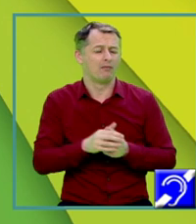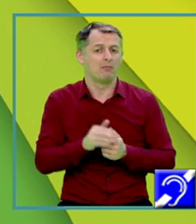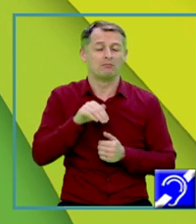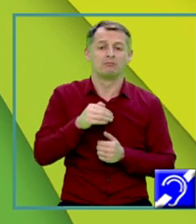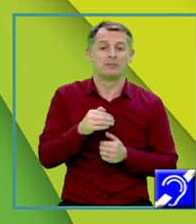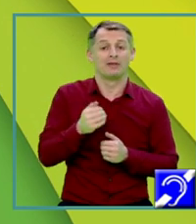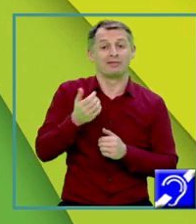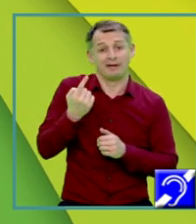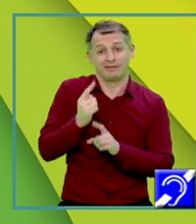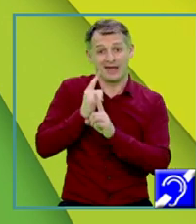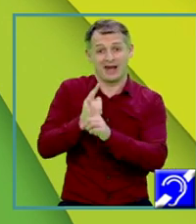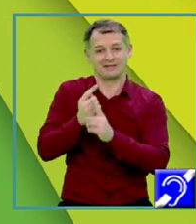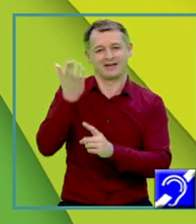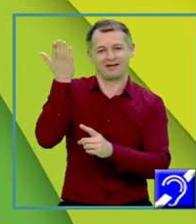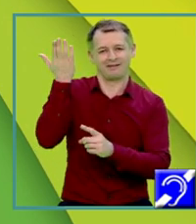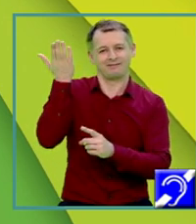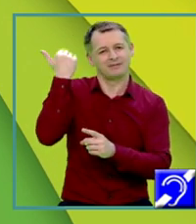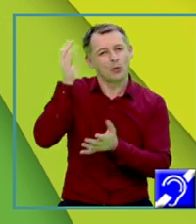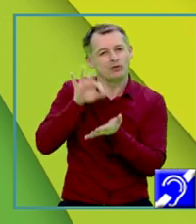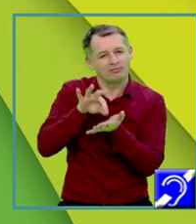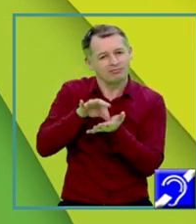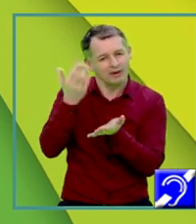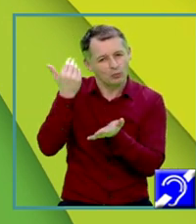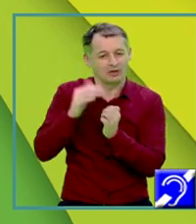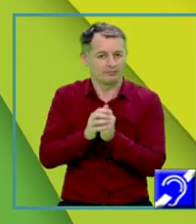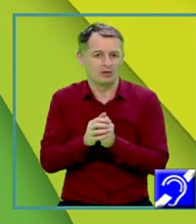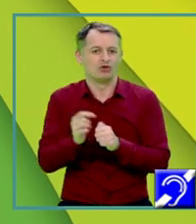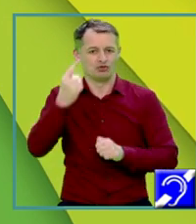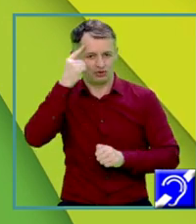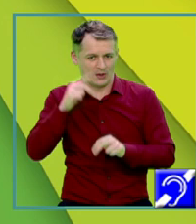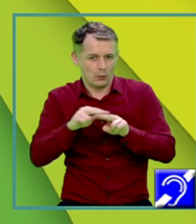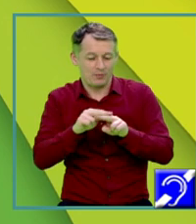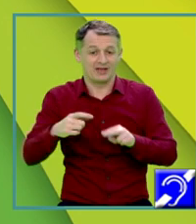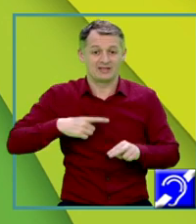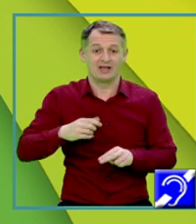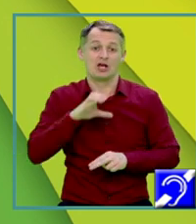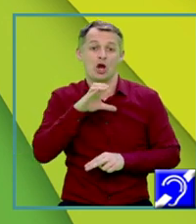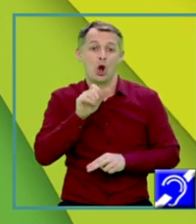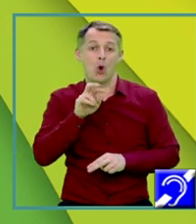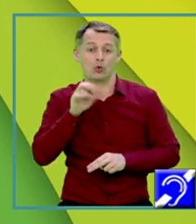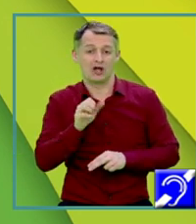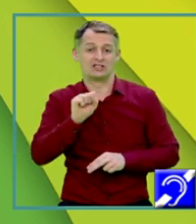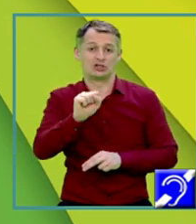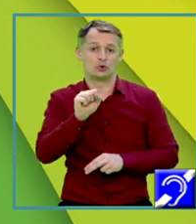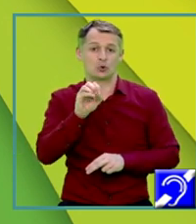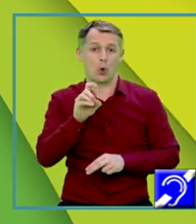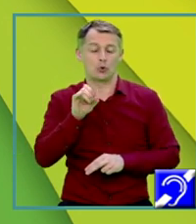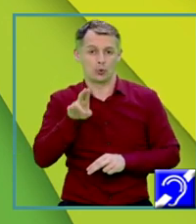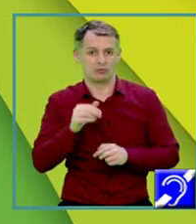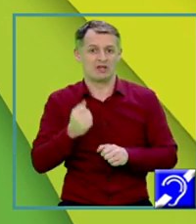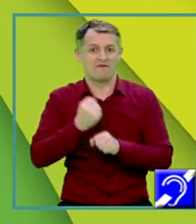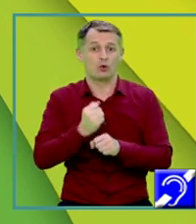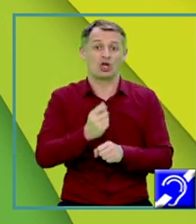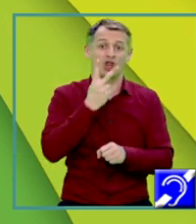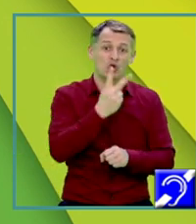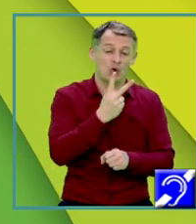lecția trecută știm că un compus ionic, cum este clorura de sodiu, este formată din cel puțin doi ioni